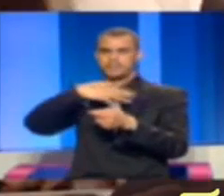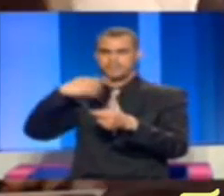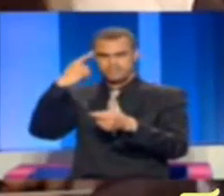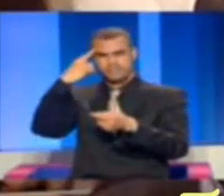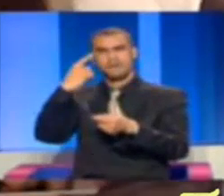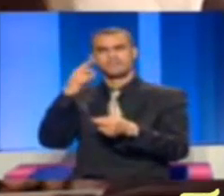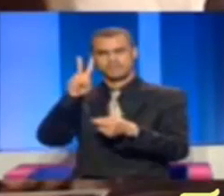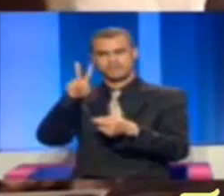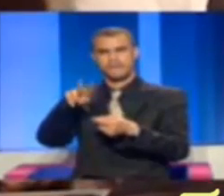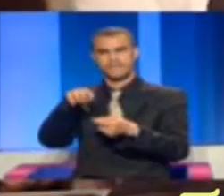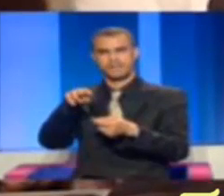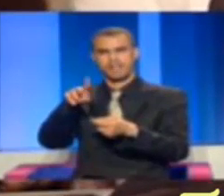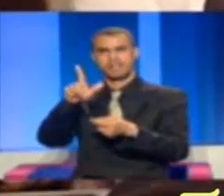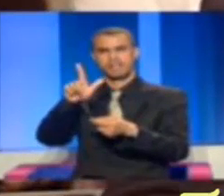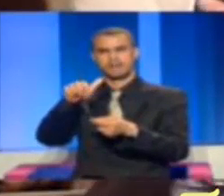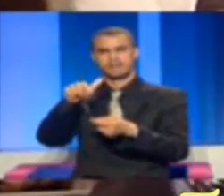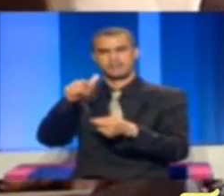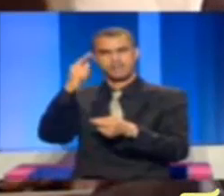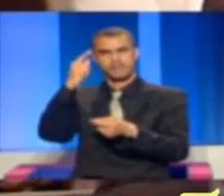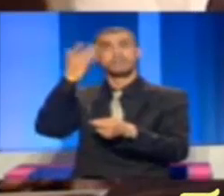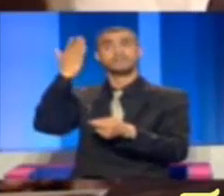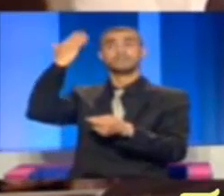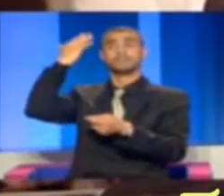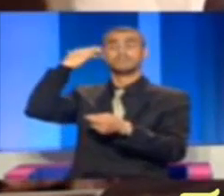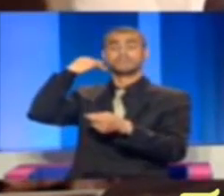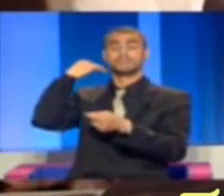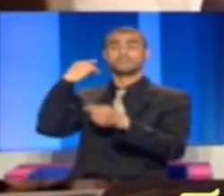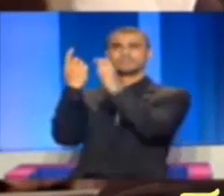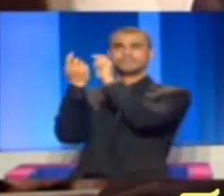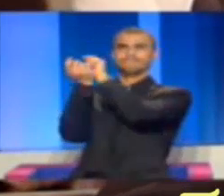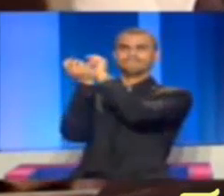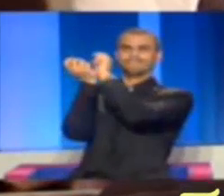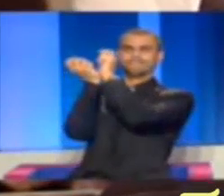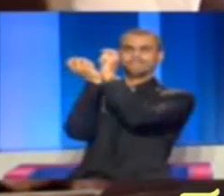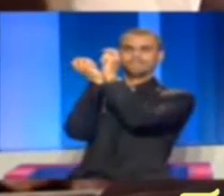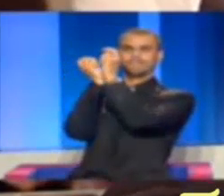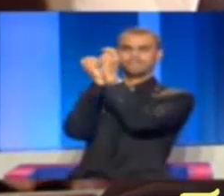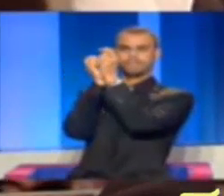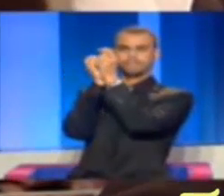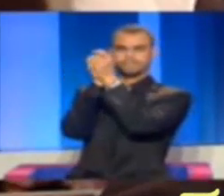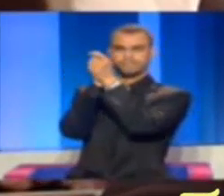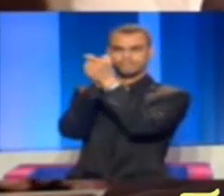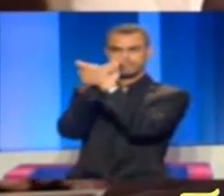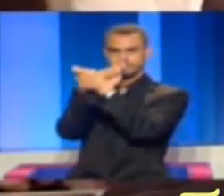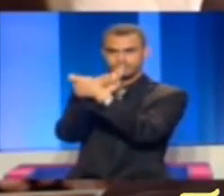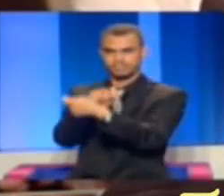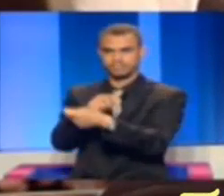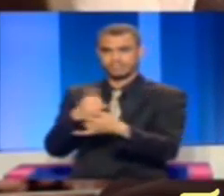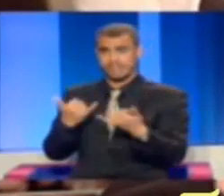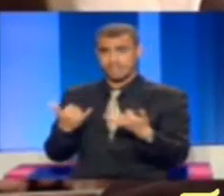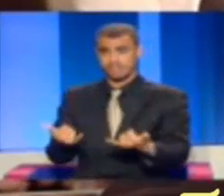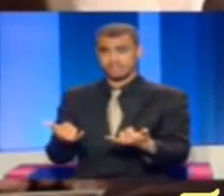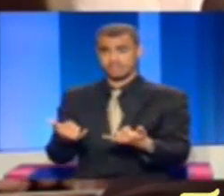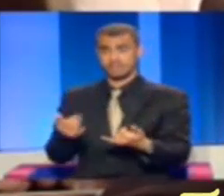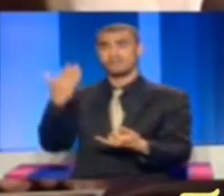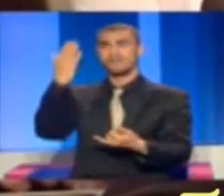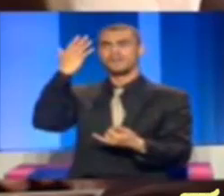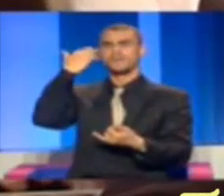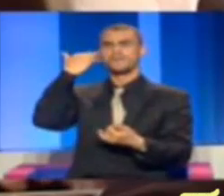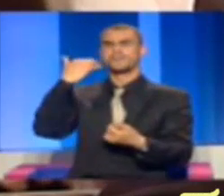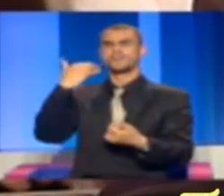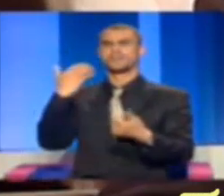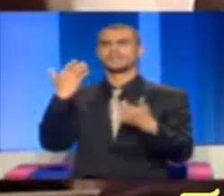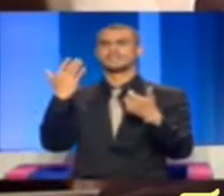هناك تغيير بالنسبه للوقت اللي فات ولدابا، حيت دابا كما اصبح في السبعينات وفي الثمانينات،